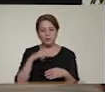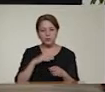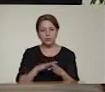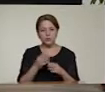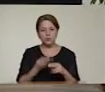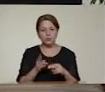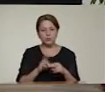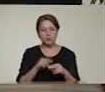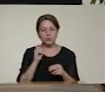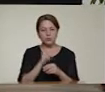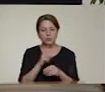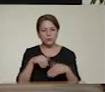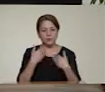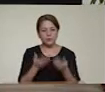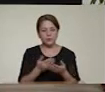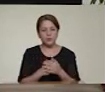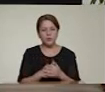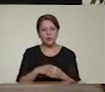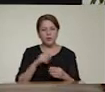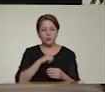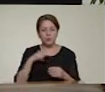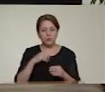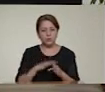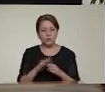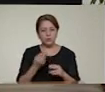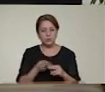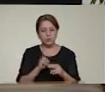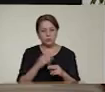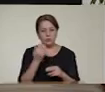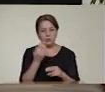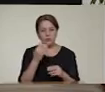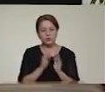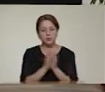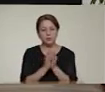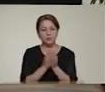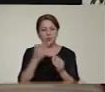bajarish uchun topshiriq beraman. Mustaqil bajarish uchun siz darsligingizdagi